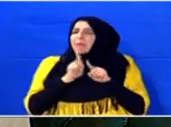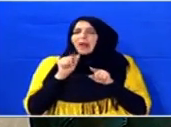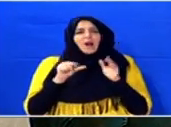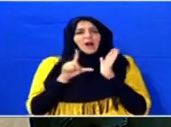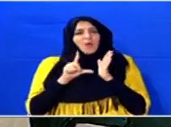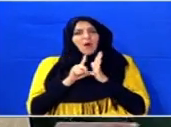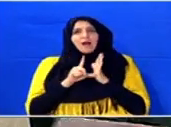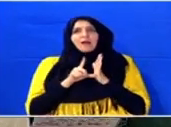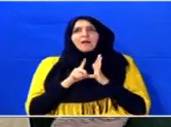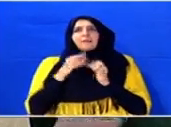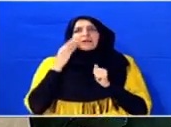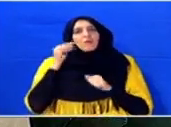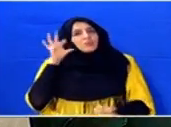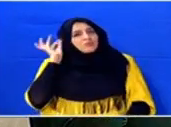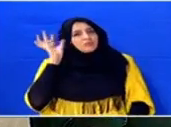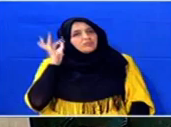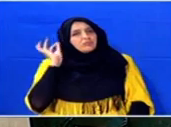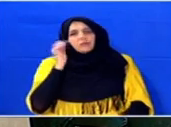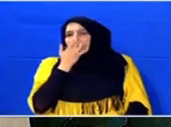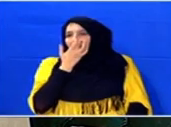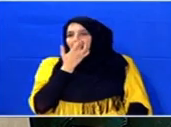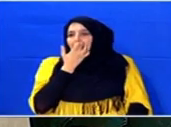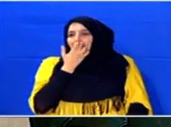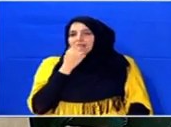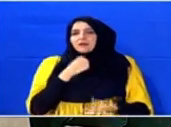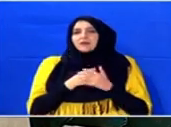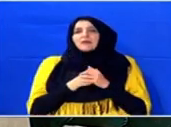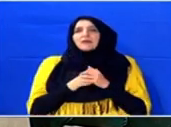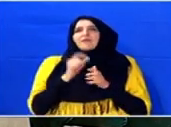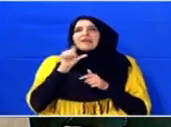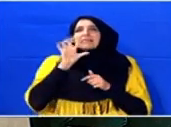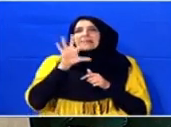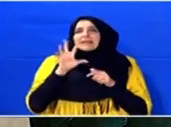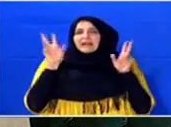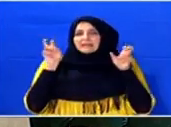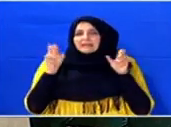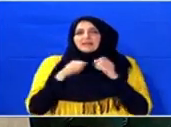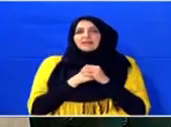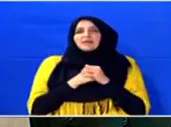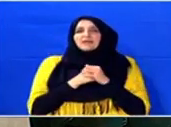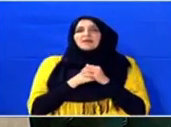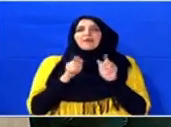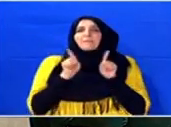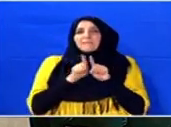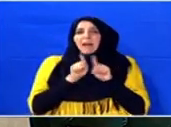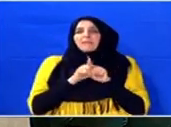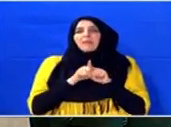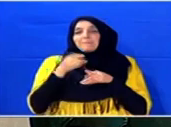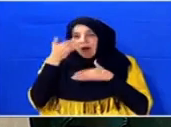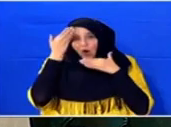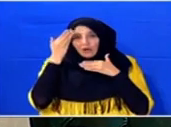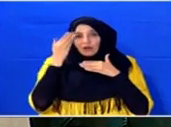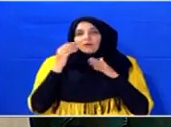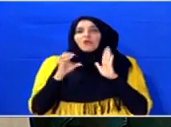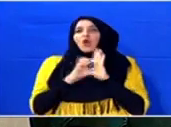تونس الماده والفصل رقم 25 وفي مدونه الاحوال الشخصيه المغربيه في